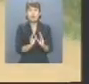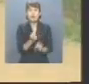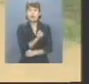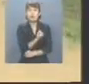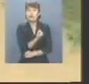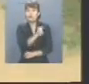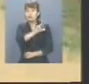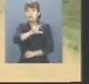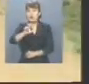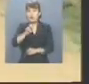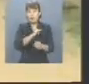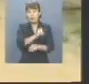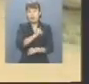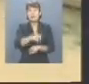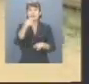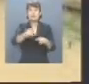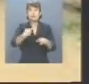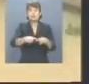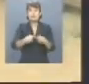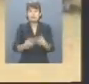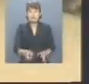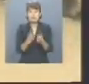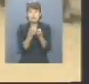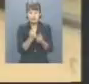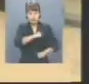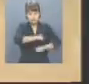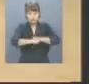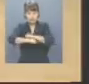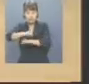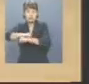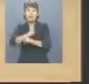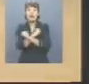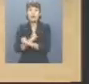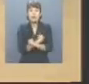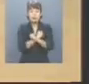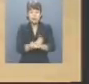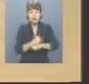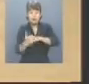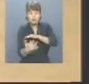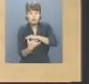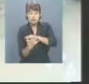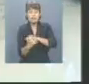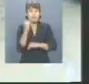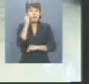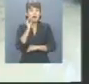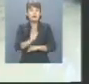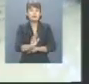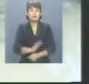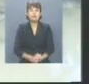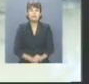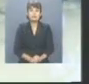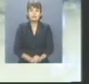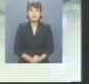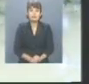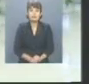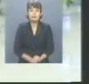คะบางครอบครัวนำกระสอบทรายมาทำแนวคันกั้นน้ำป้องกันไม่ให้น้ำเข้าท่วมบ้านนอกจากนี้ยังพบว่าน้